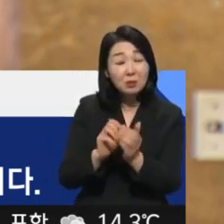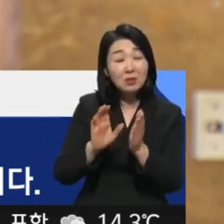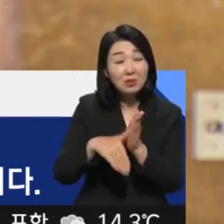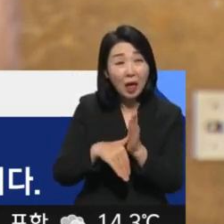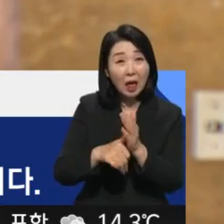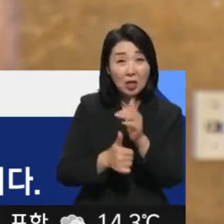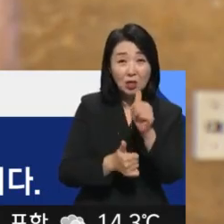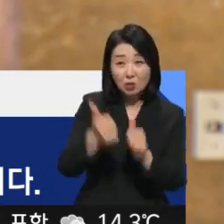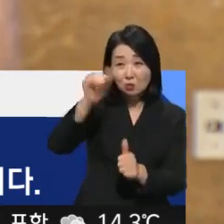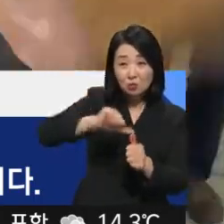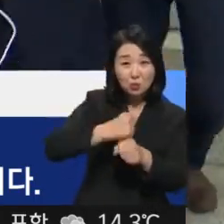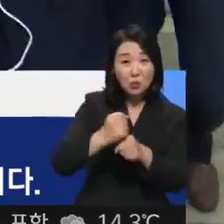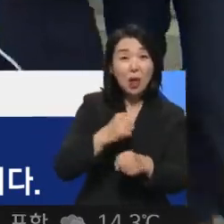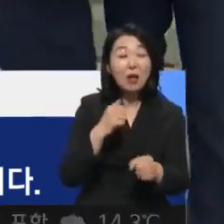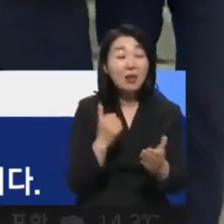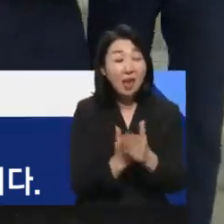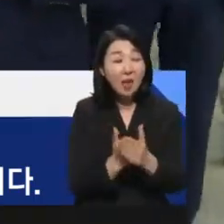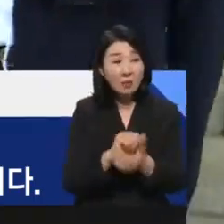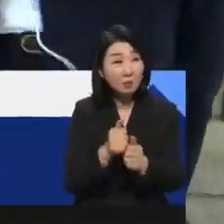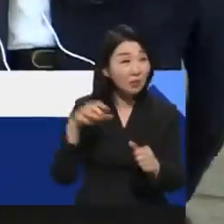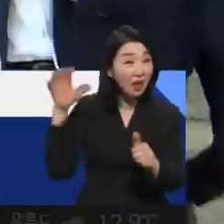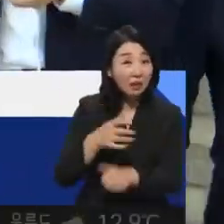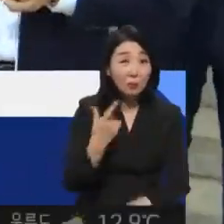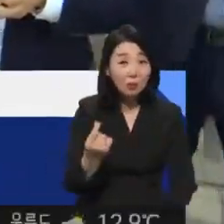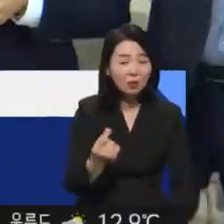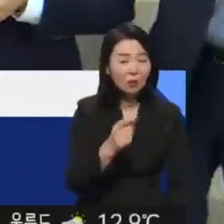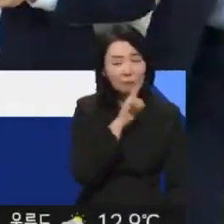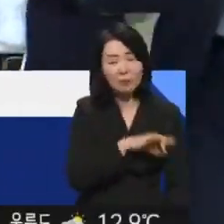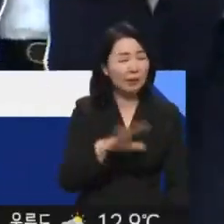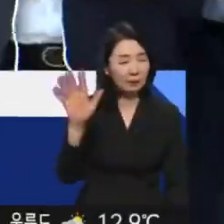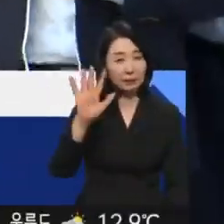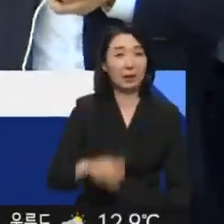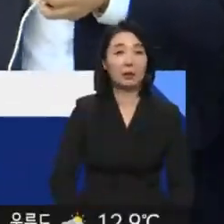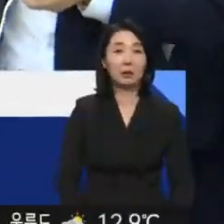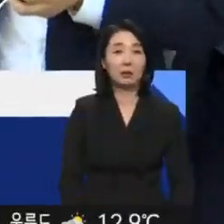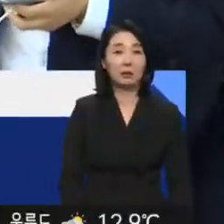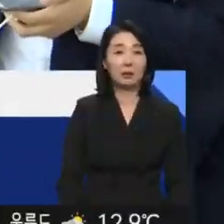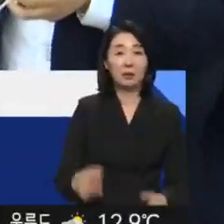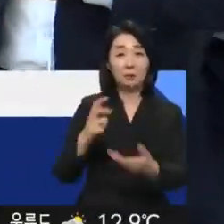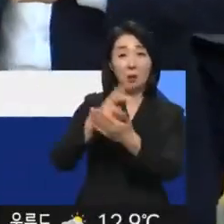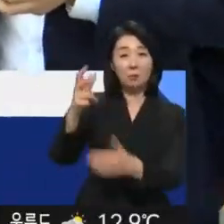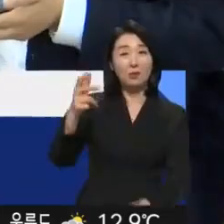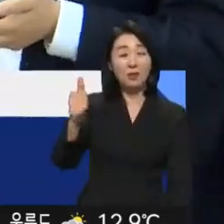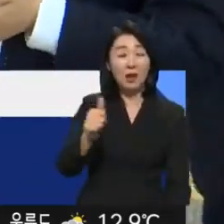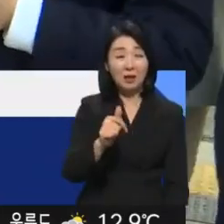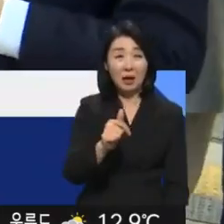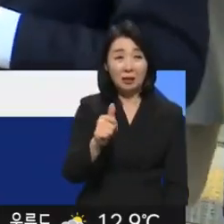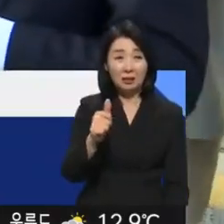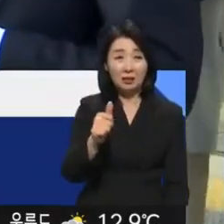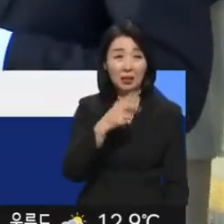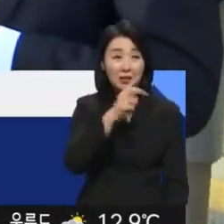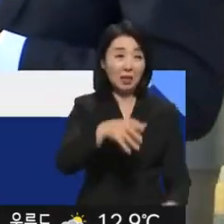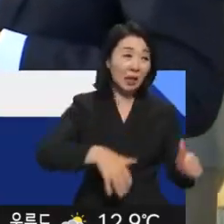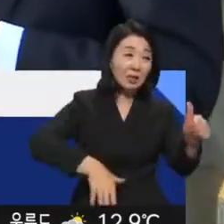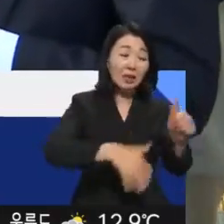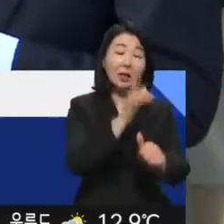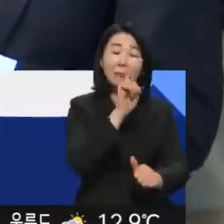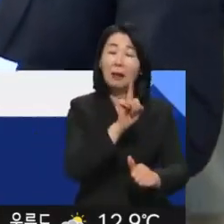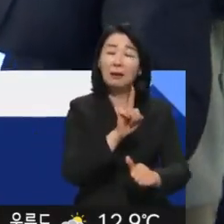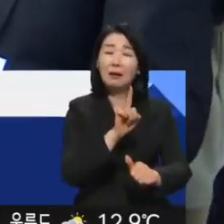건가요? 말 같지도 않은 소리입니다. 그 한동훈 장관이 그 야당 검찰 탄압 주장 말 같지도 않은 소리라고 오늘 얘기했는데